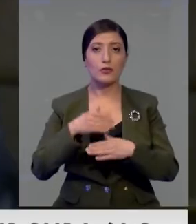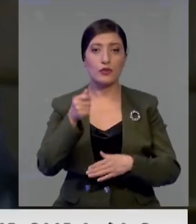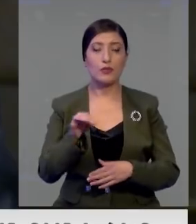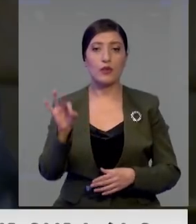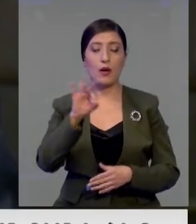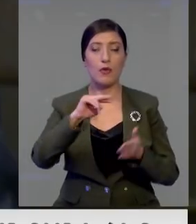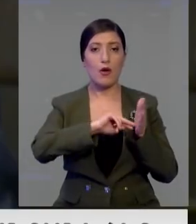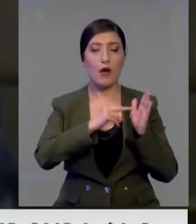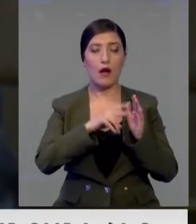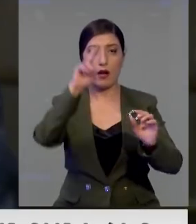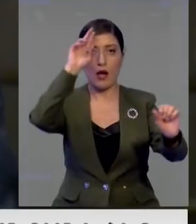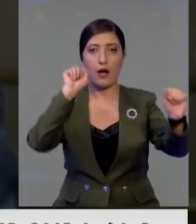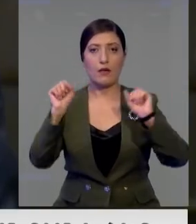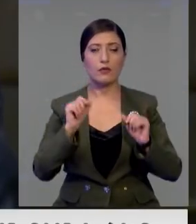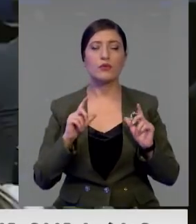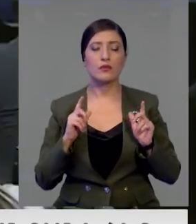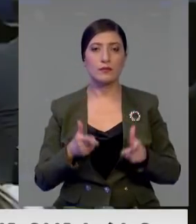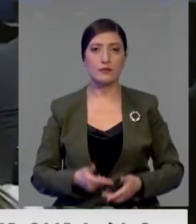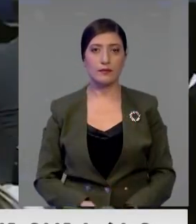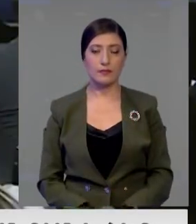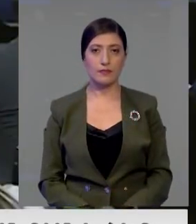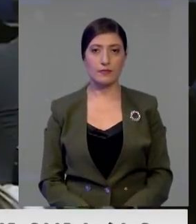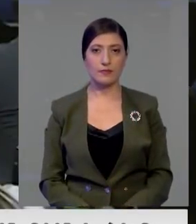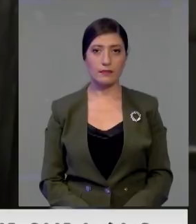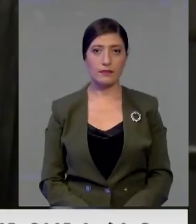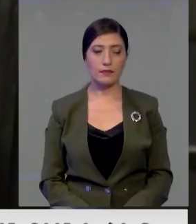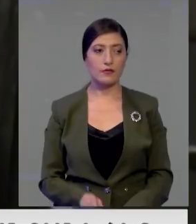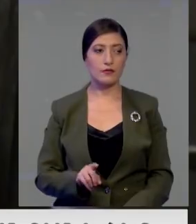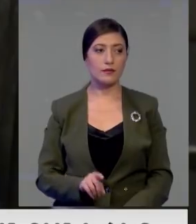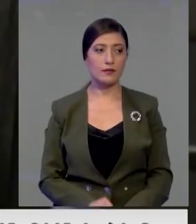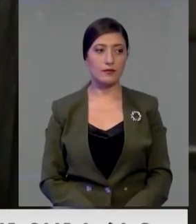որը կառավարությունը միաձայն է ընդունել։